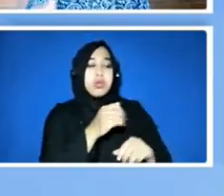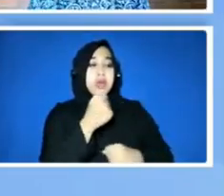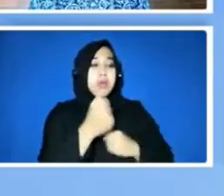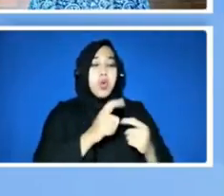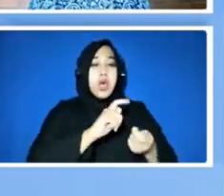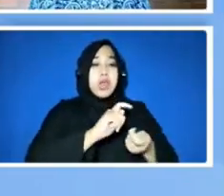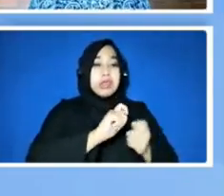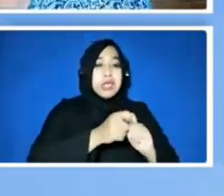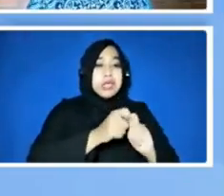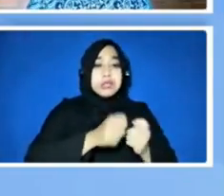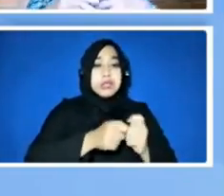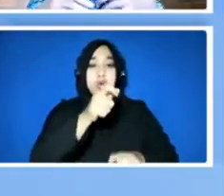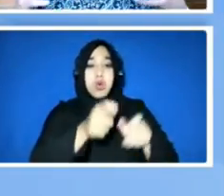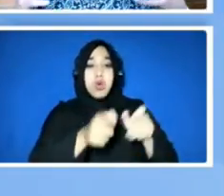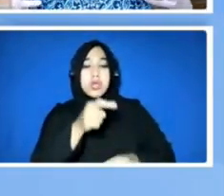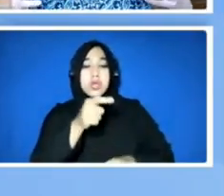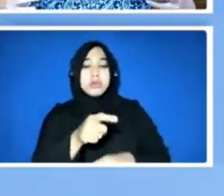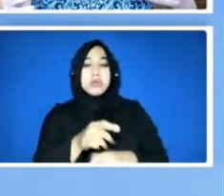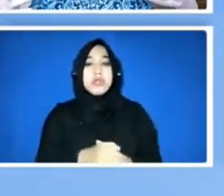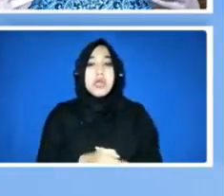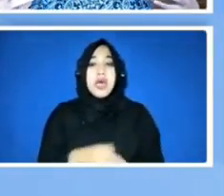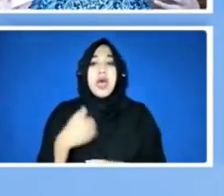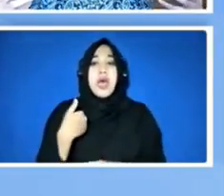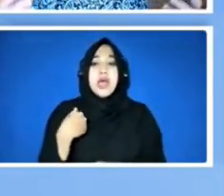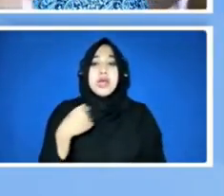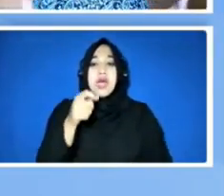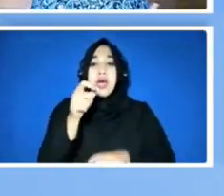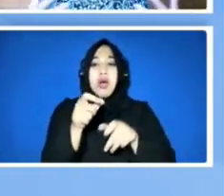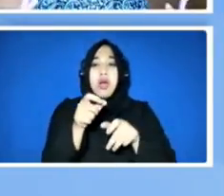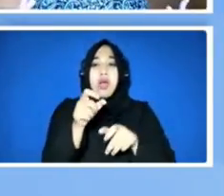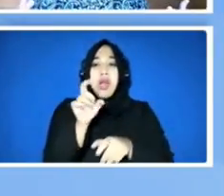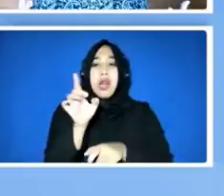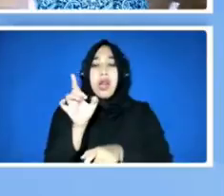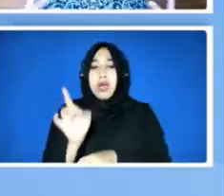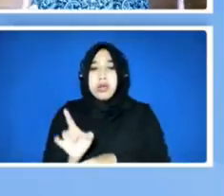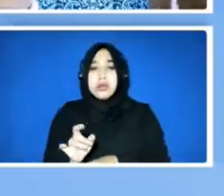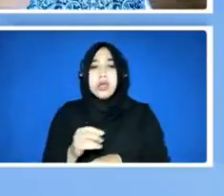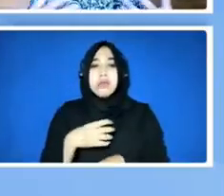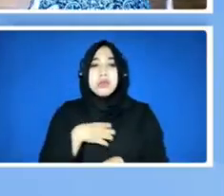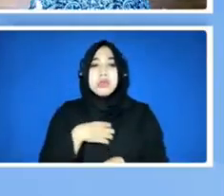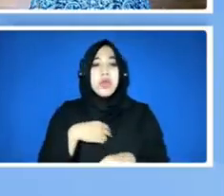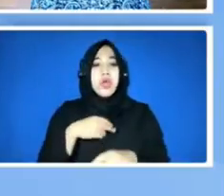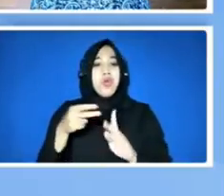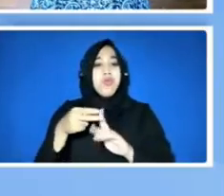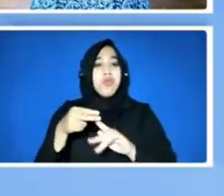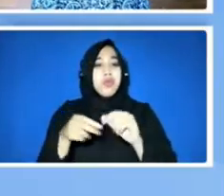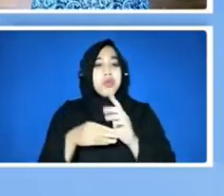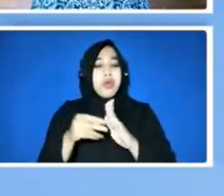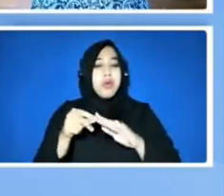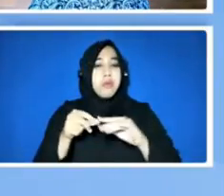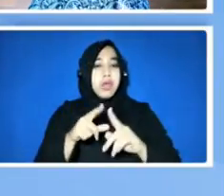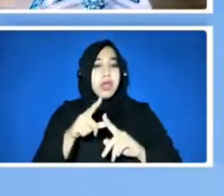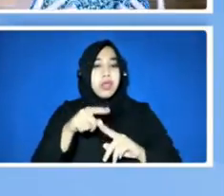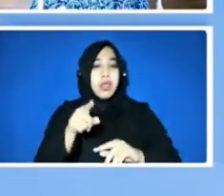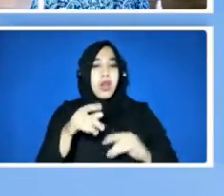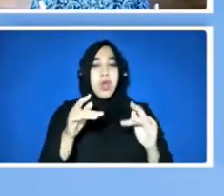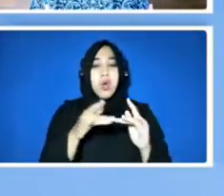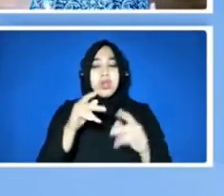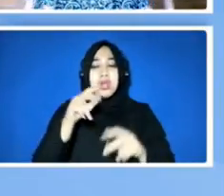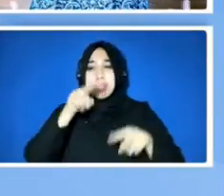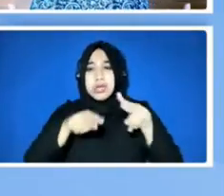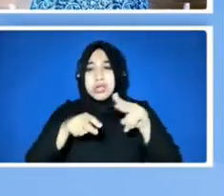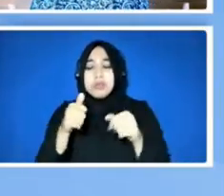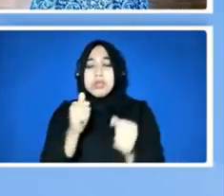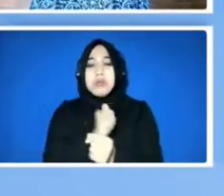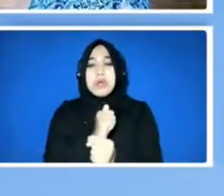terhadap orang tersebut, ada hal-hal yang sifatnya fundamental yang memungkinkan kontak tracing itu bisa bekerja secara